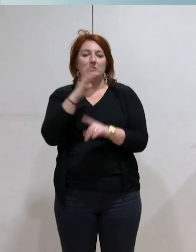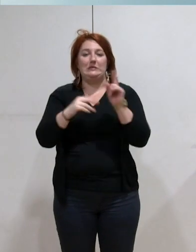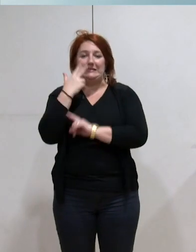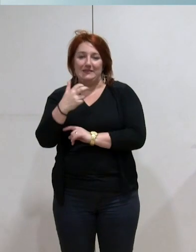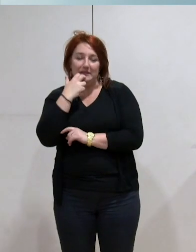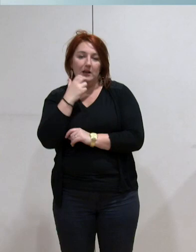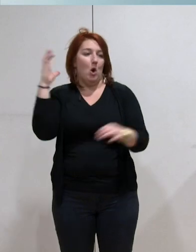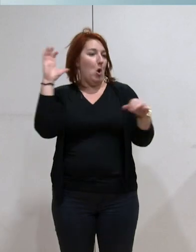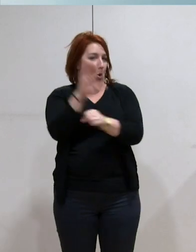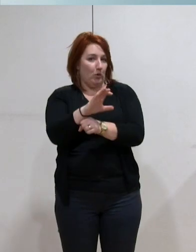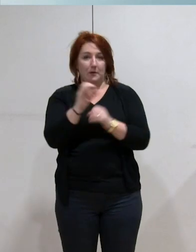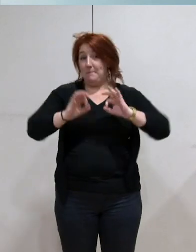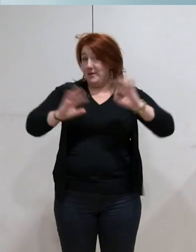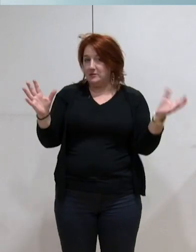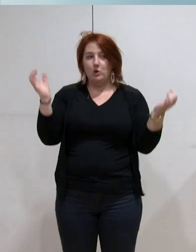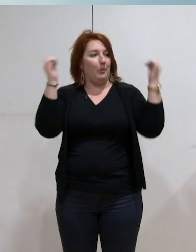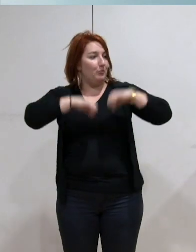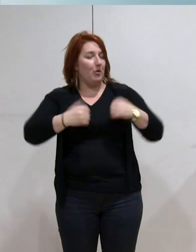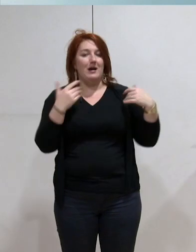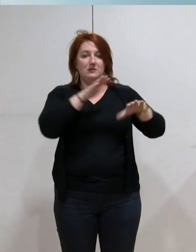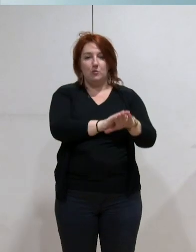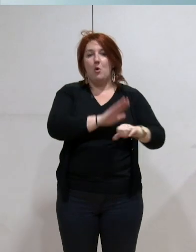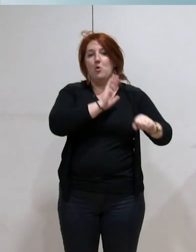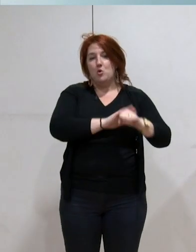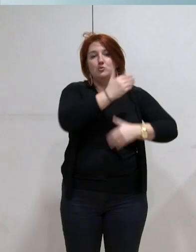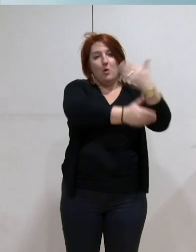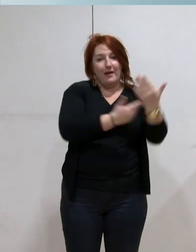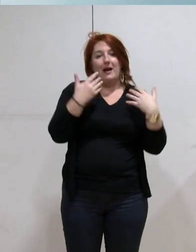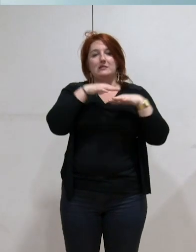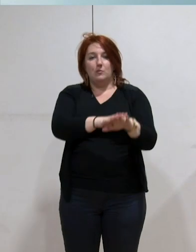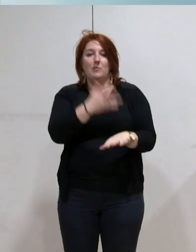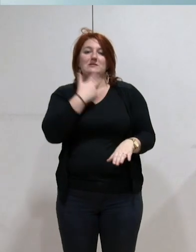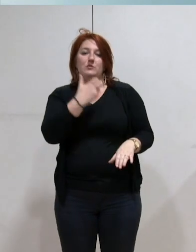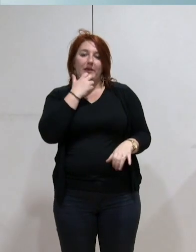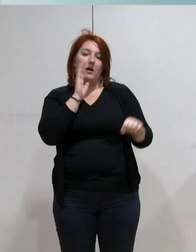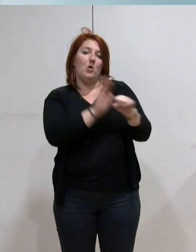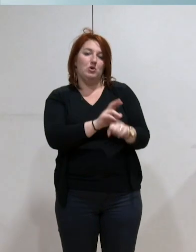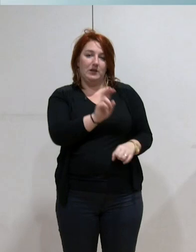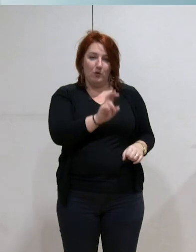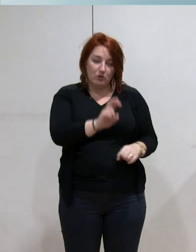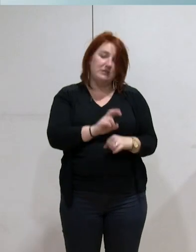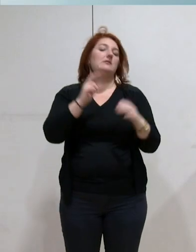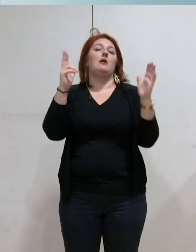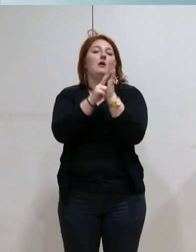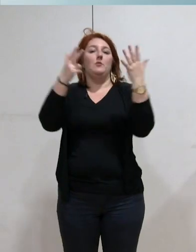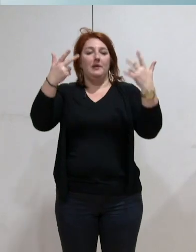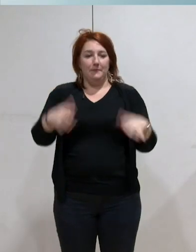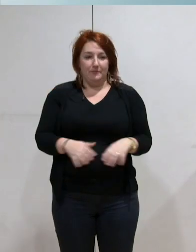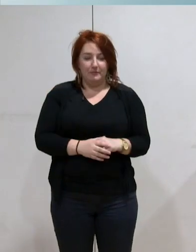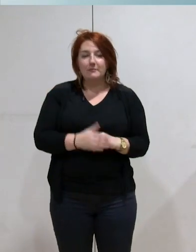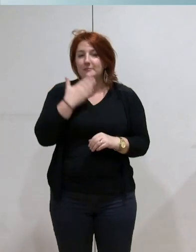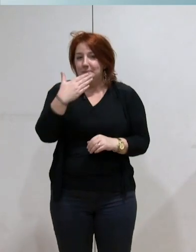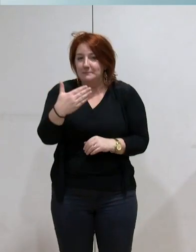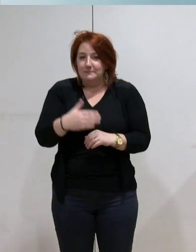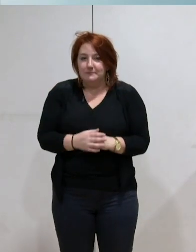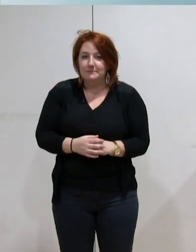civile qui vote contre personne qui vote pour le rassemblement de gauche et de progrès le rassemblement citoyen de la gauche et écologistes des libération adopté je vous